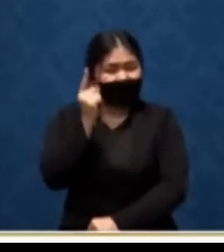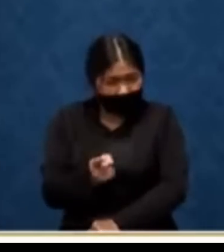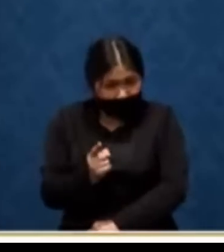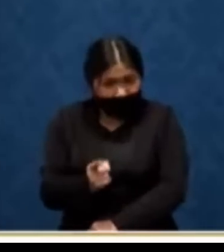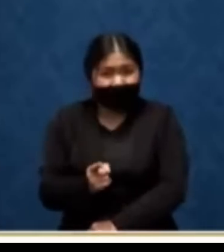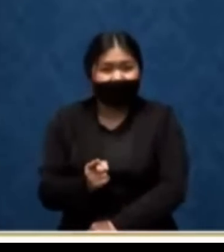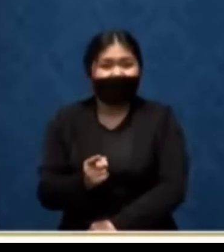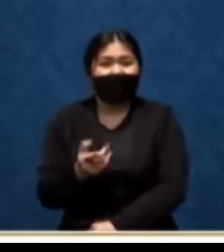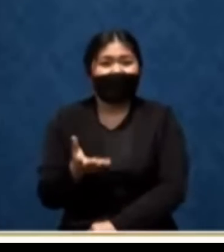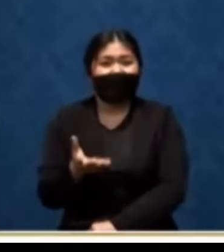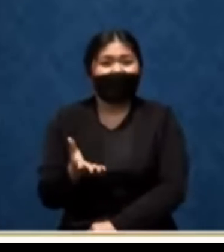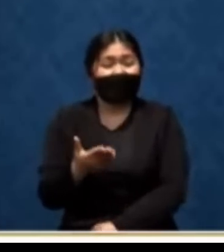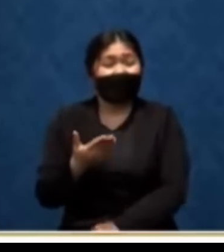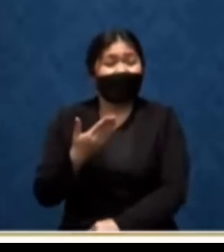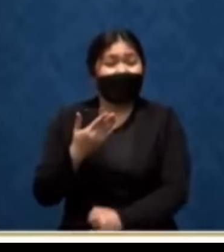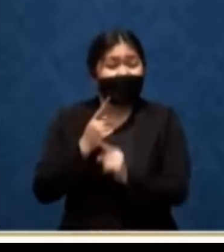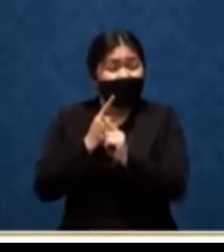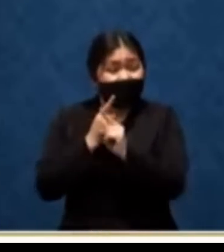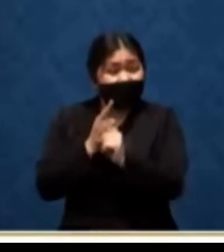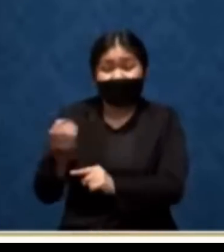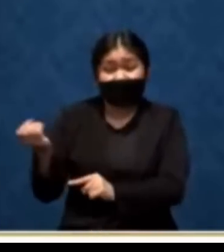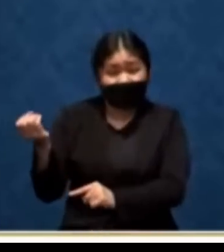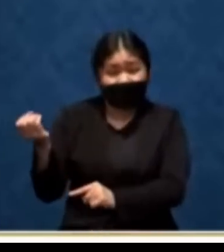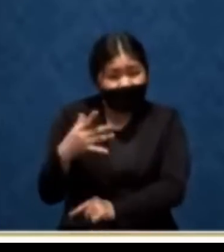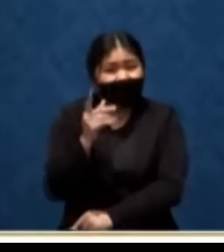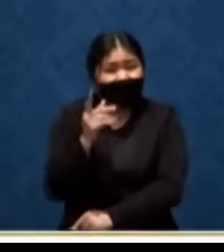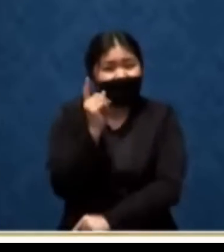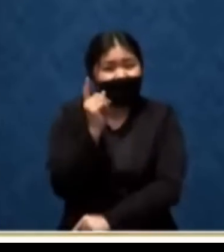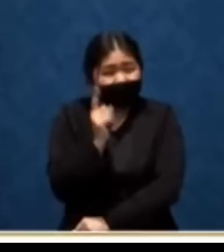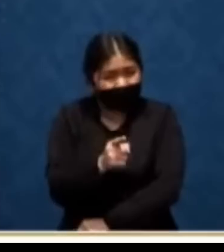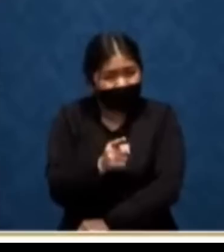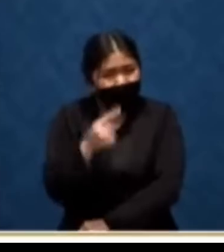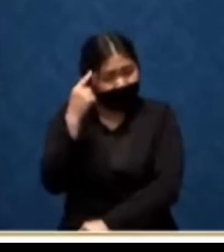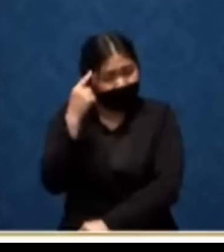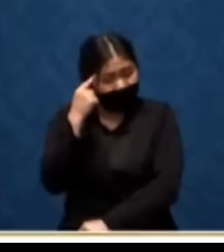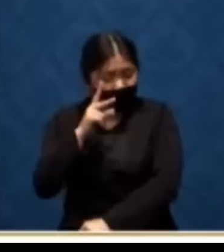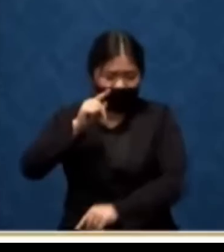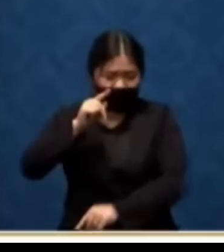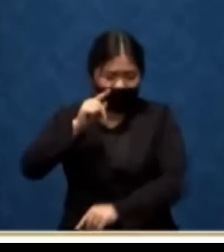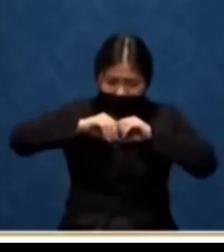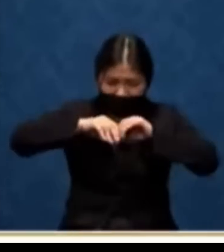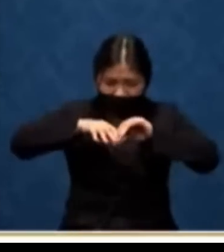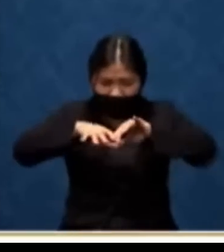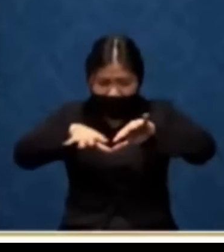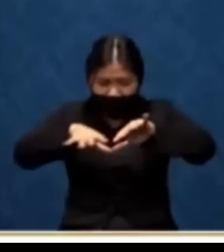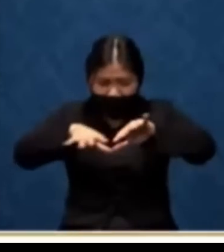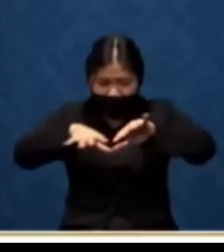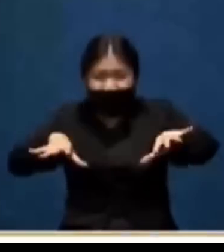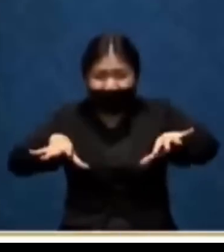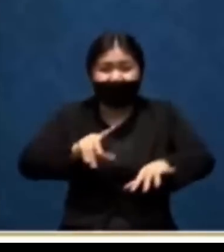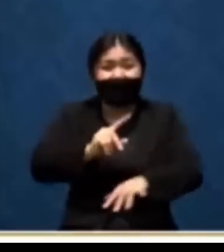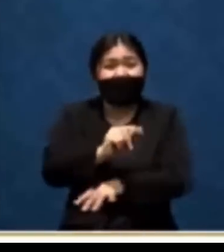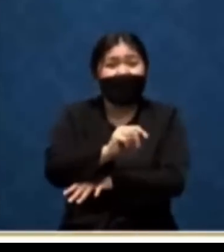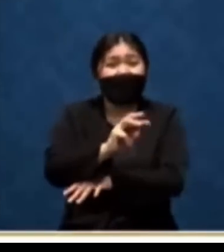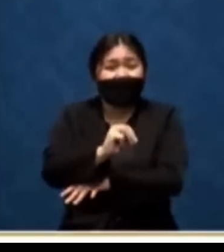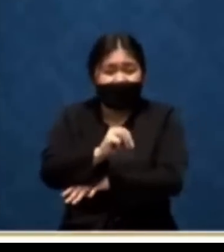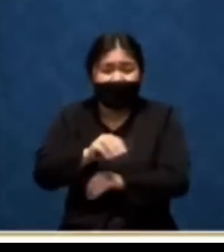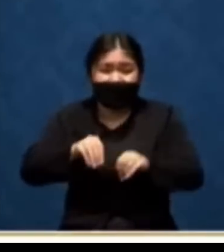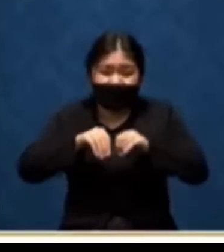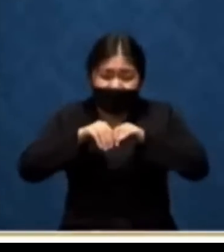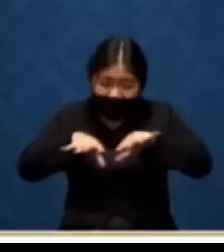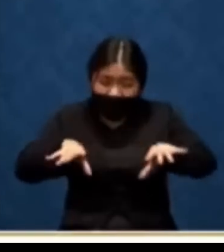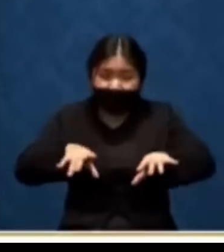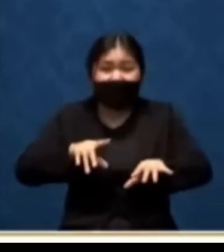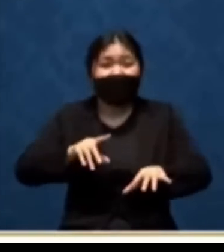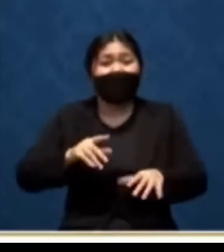างที่ถูกที่ท่านชอบอ้างจริงๆคงไม่มีข่าวเรื่องตม.ถูกเปิดโปงออกมาตั้งแต่แร